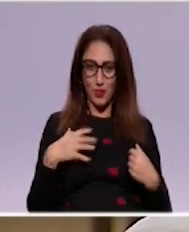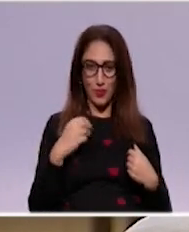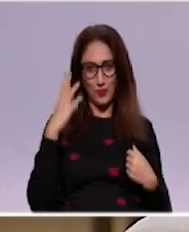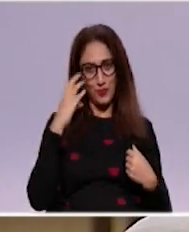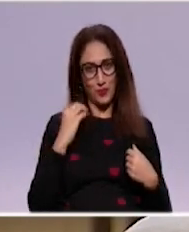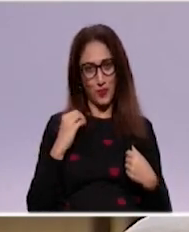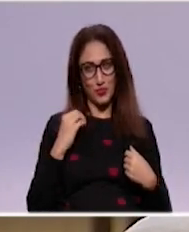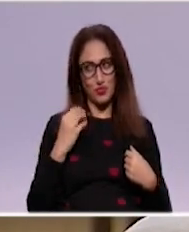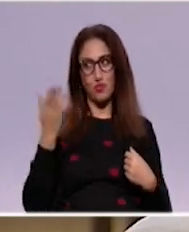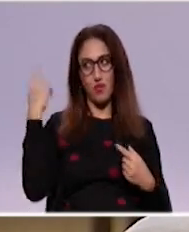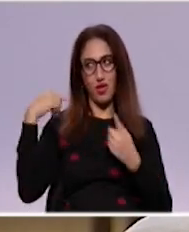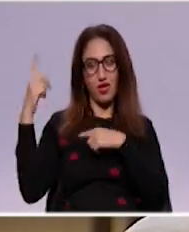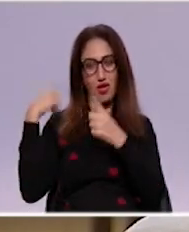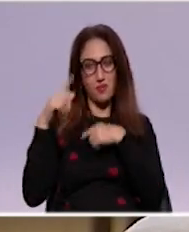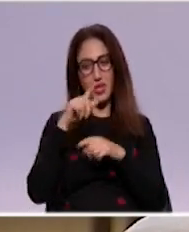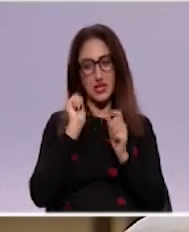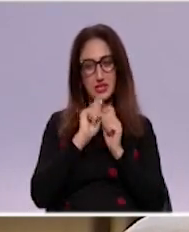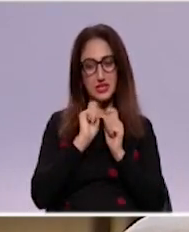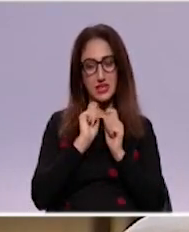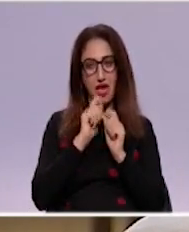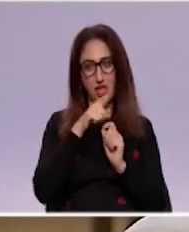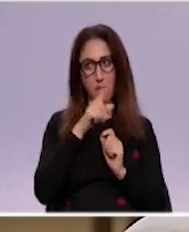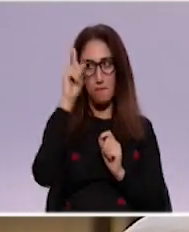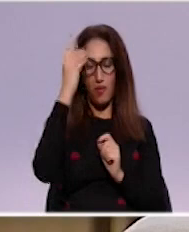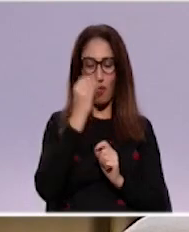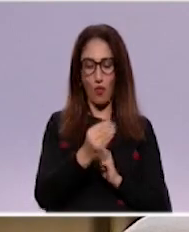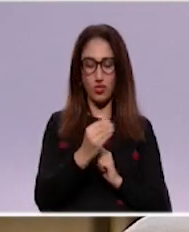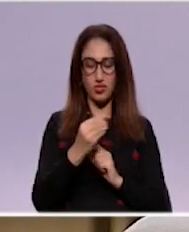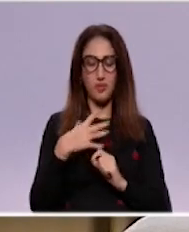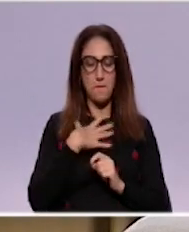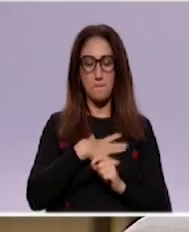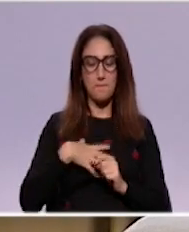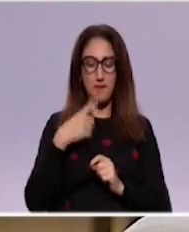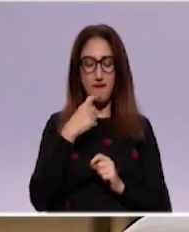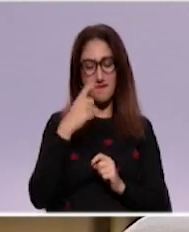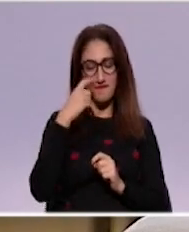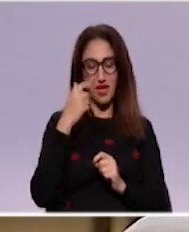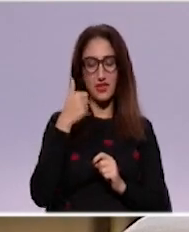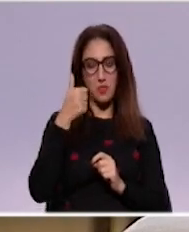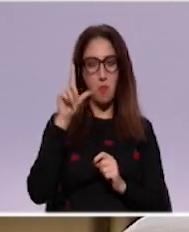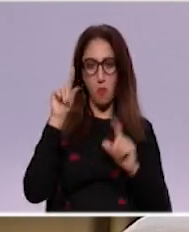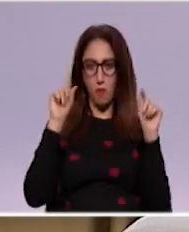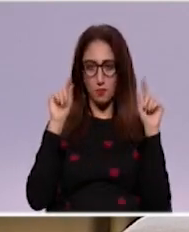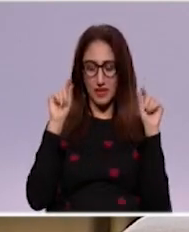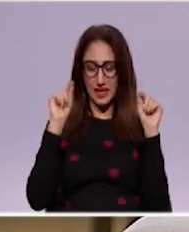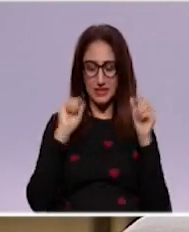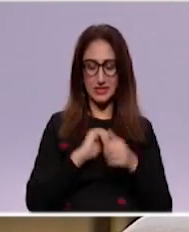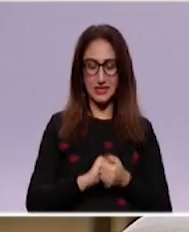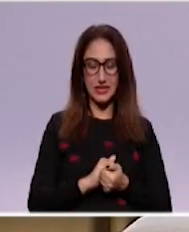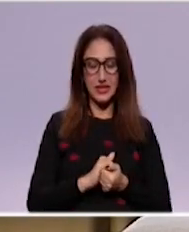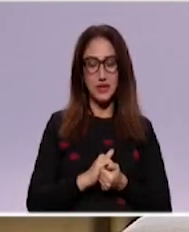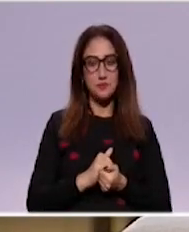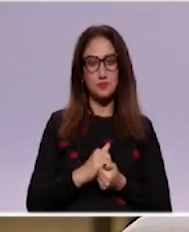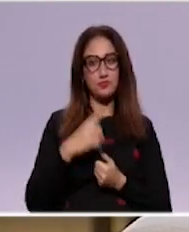عنه التاريخ أنه صنع بموهبته حالة فنية غير عادية. بصماته في